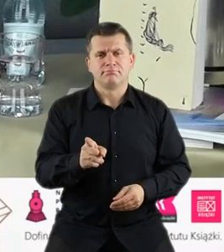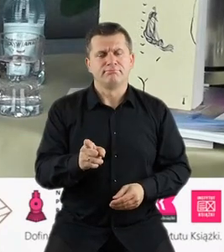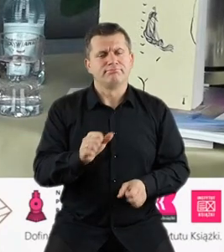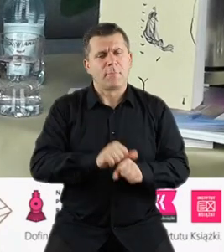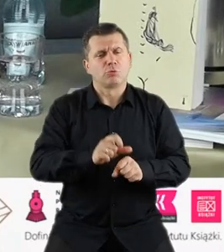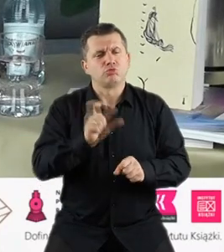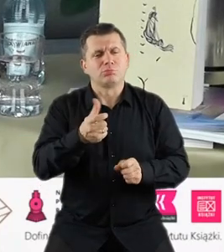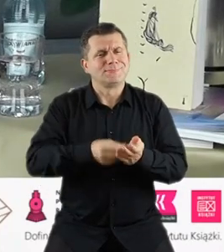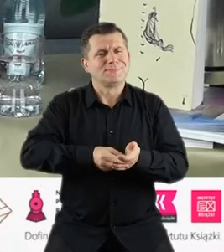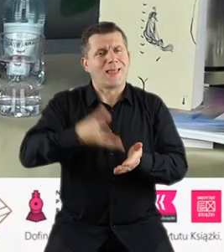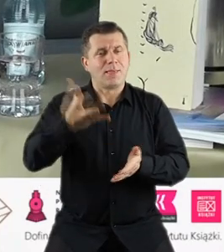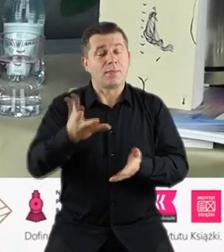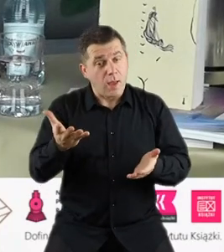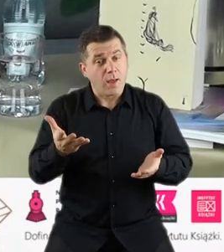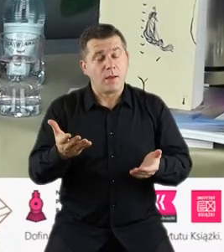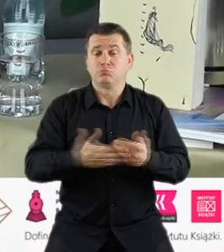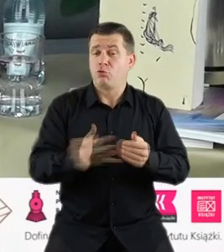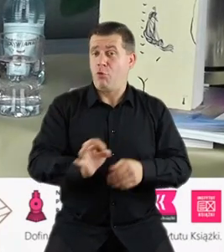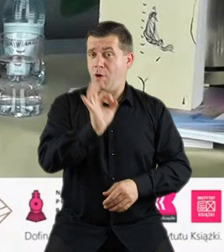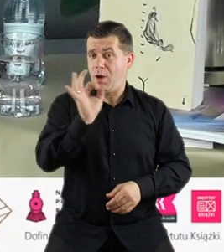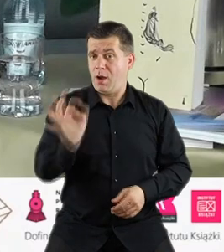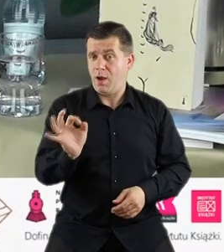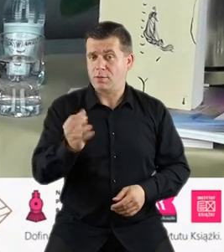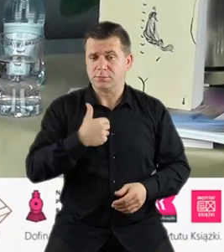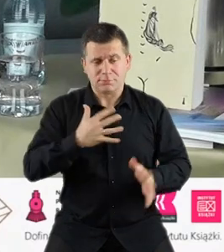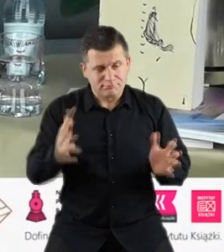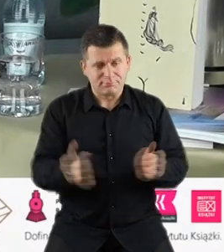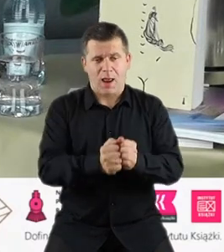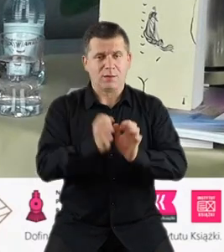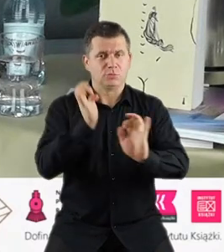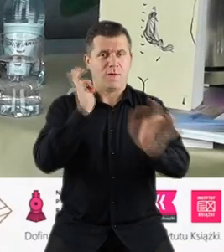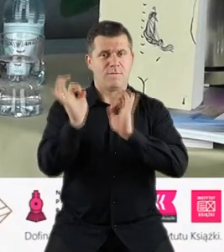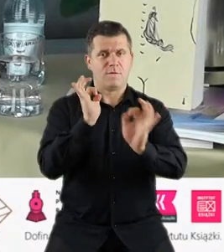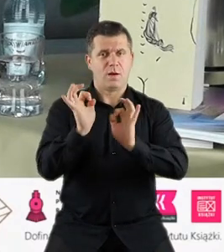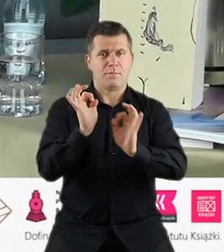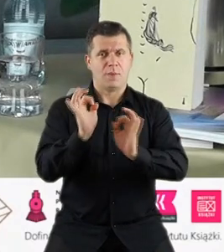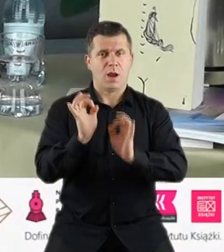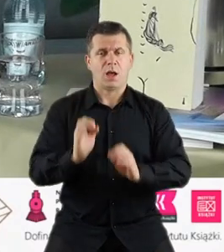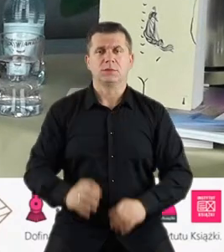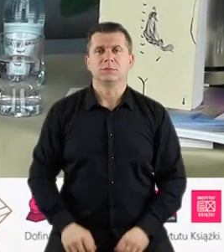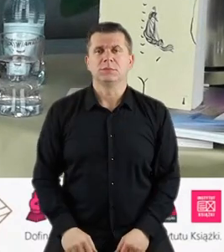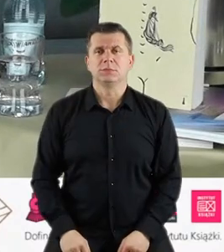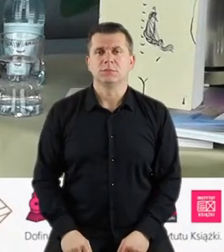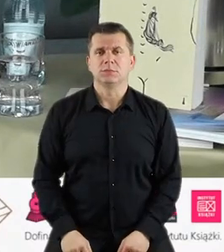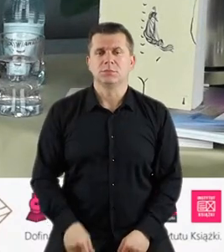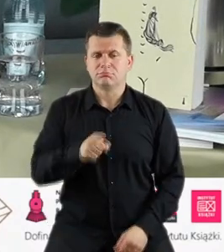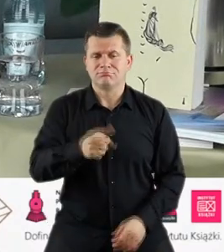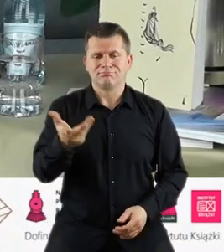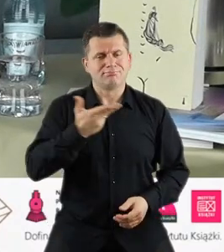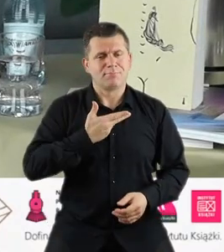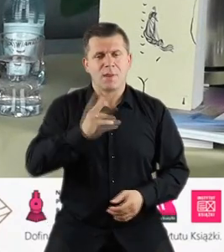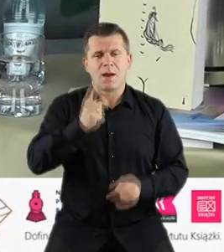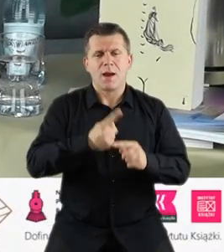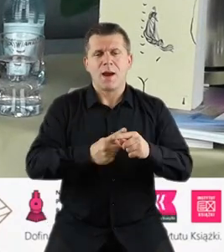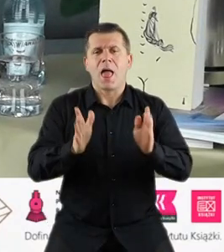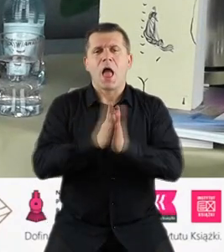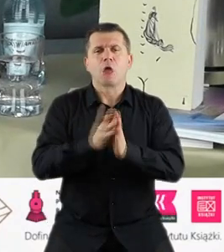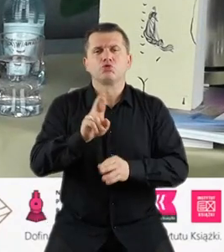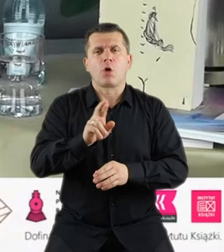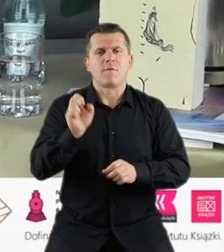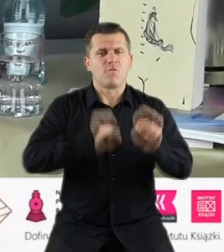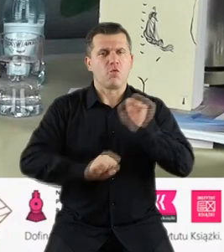nam coś bardzo cennego. A przy okazji dotarłam do informacji, to już z klasztoru z